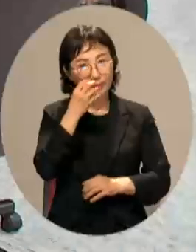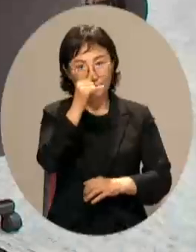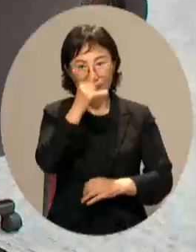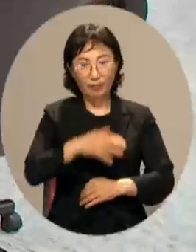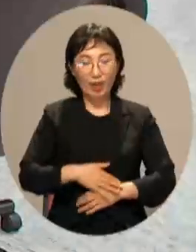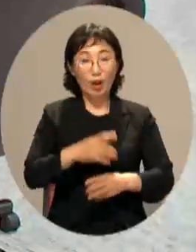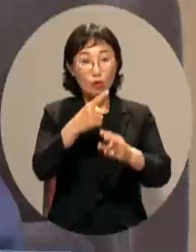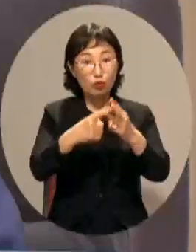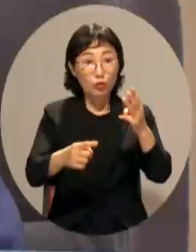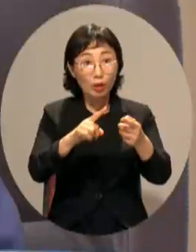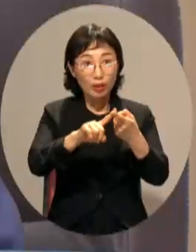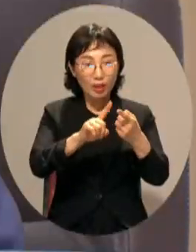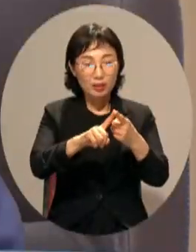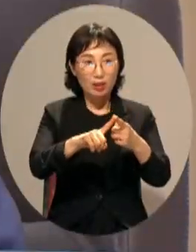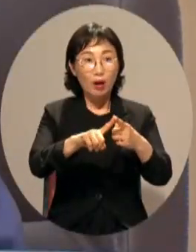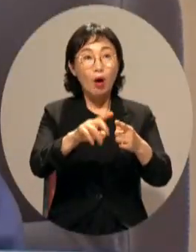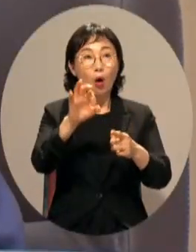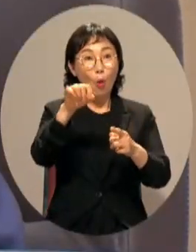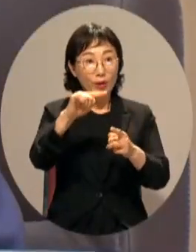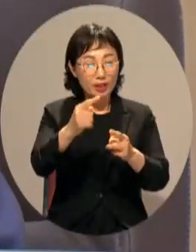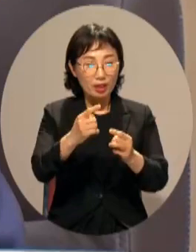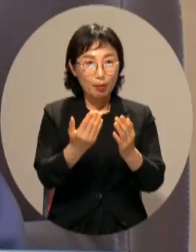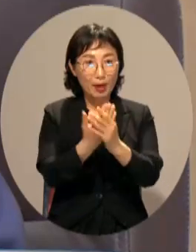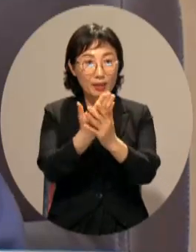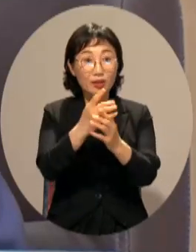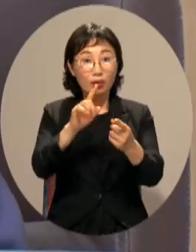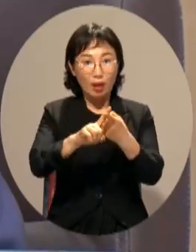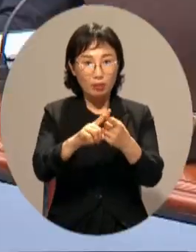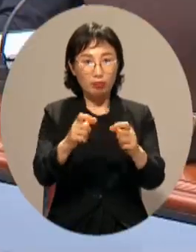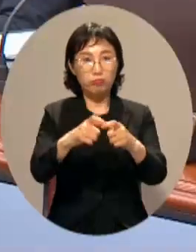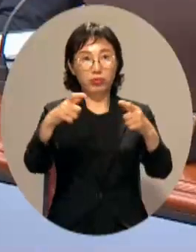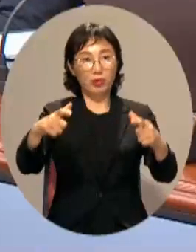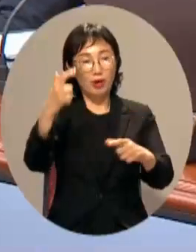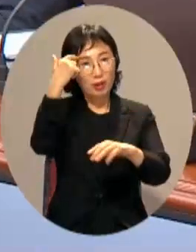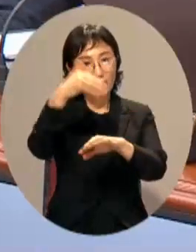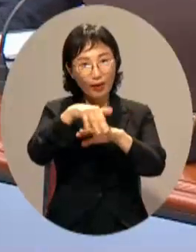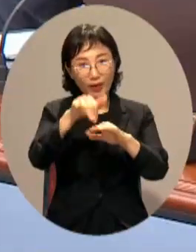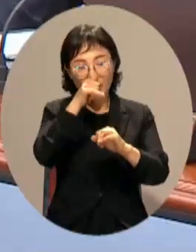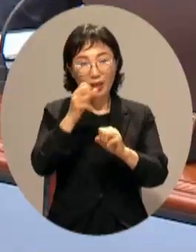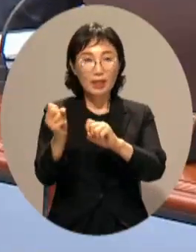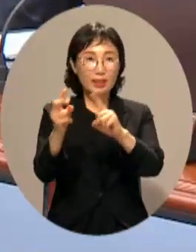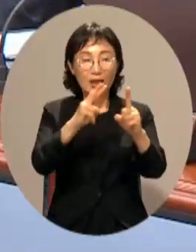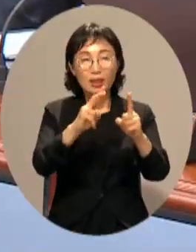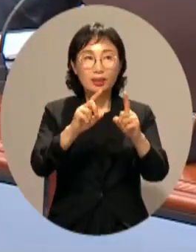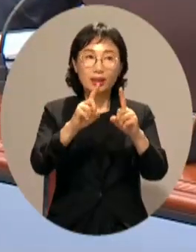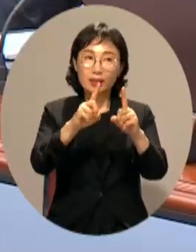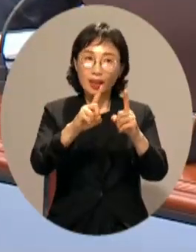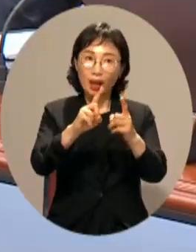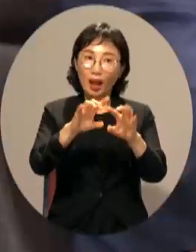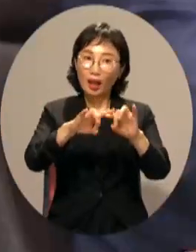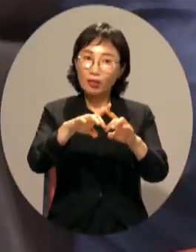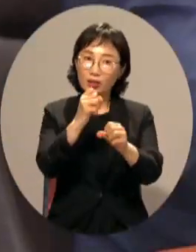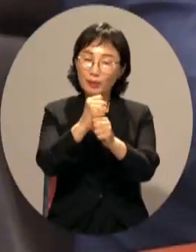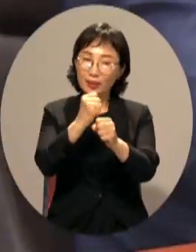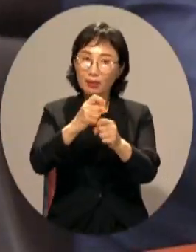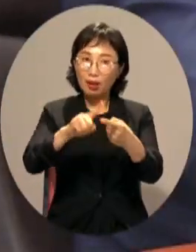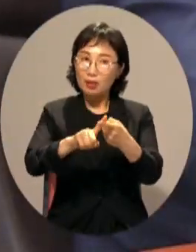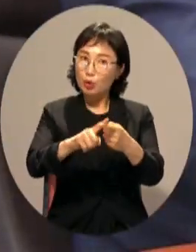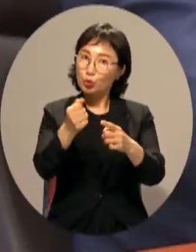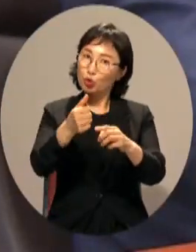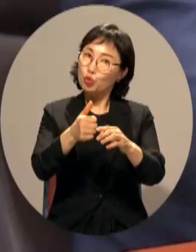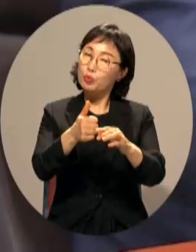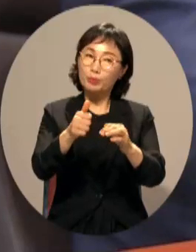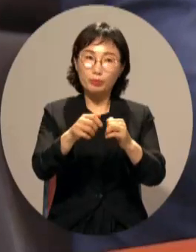최근 원자력 발전 비중을 늘리겠다고 밝혀 재생에너지 정책이 뒤로 밀리는 것 아니냐는 우려가 나오고